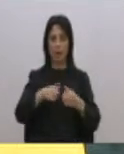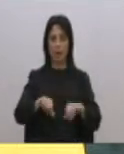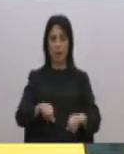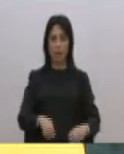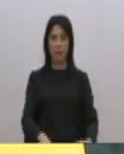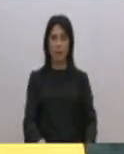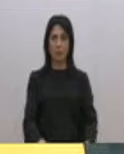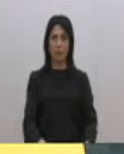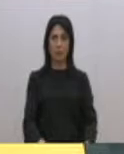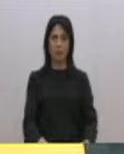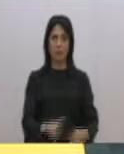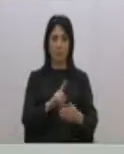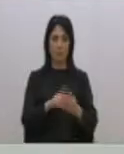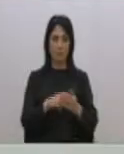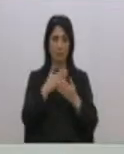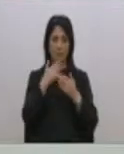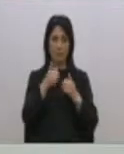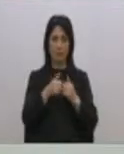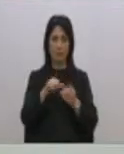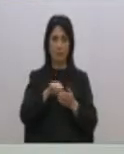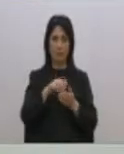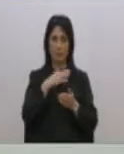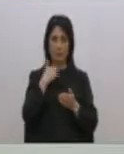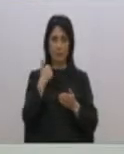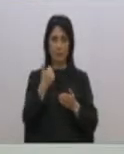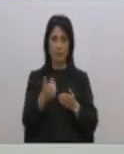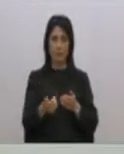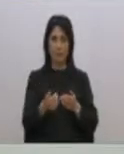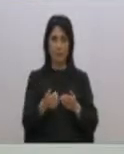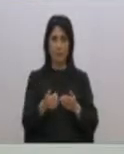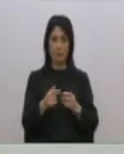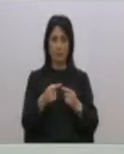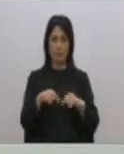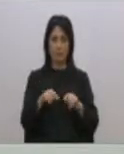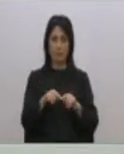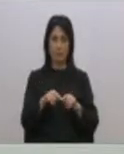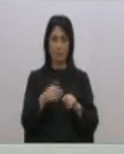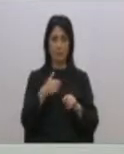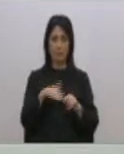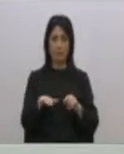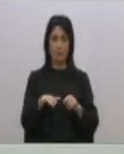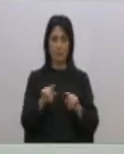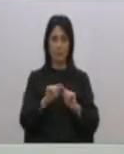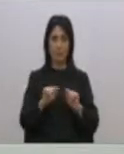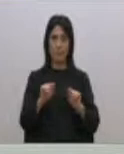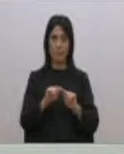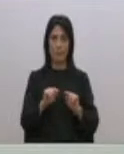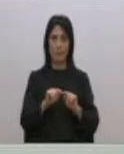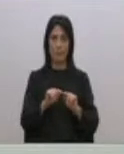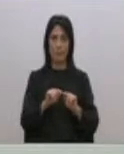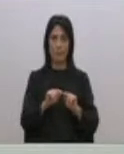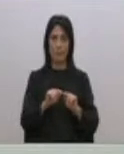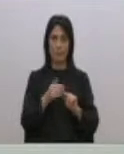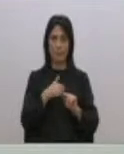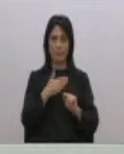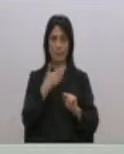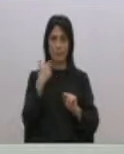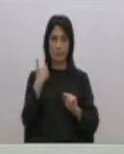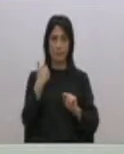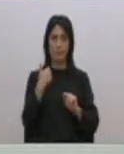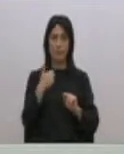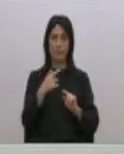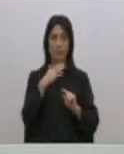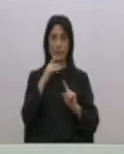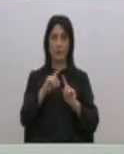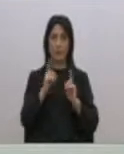comisiei. Araris, da, nu se vede sarsur, scamusla, comitete sarsur, opoziții, da, sulolebi, avarian,